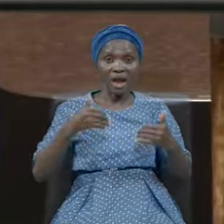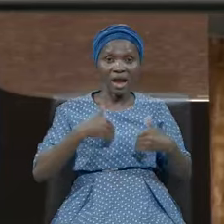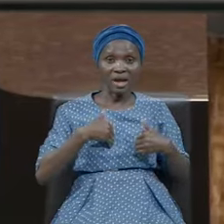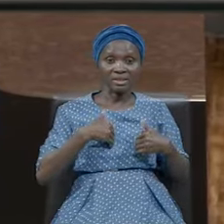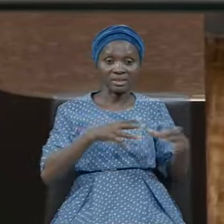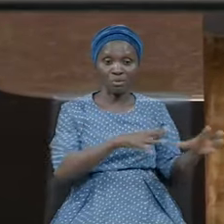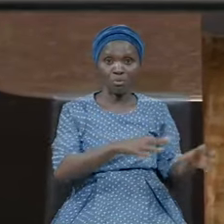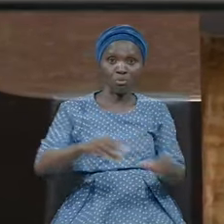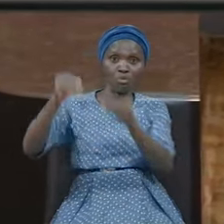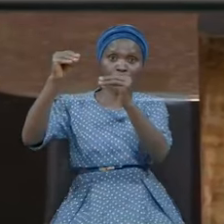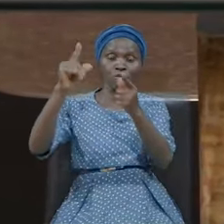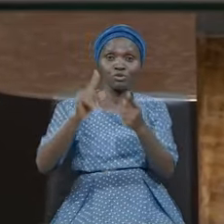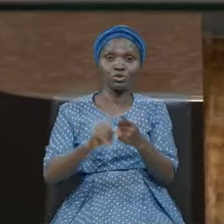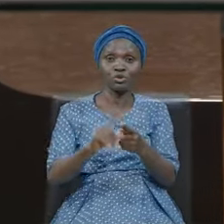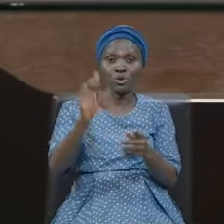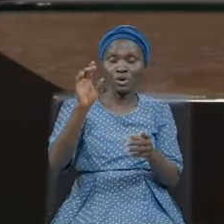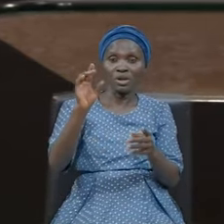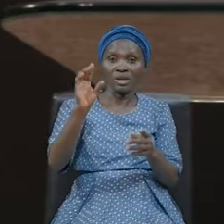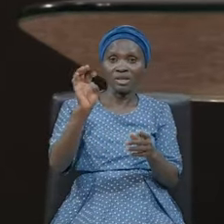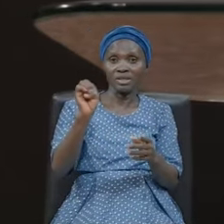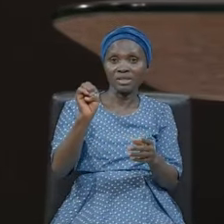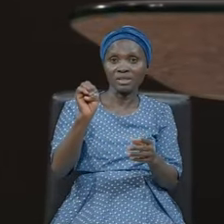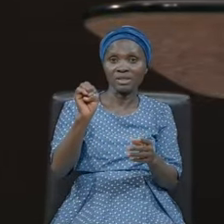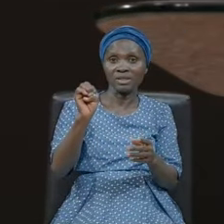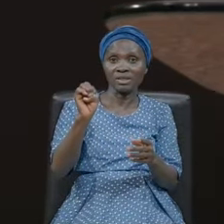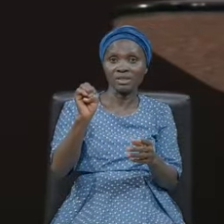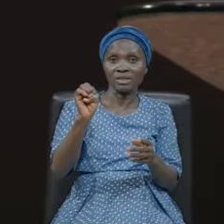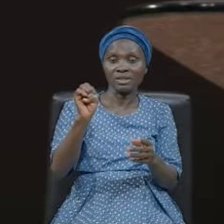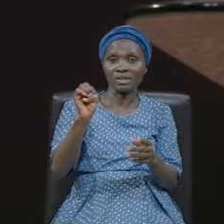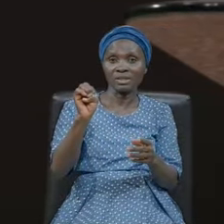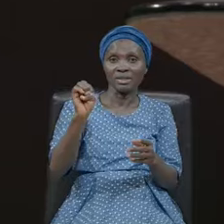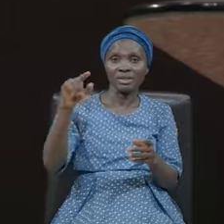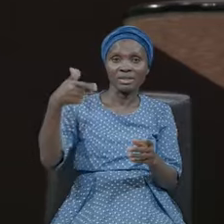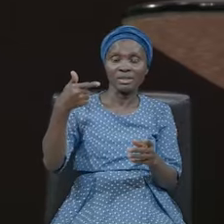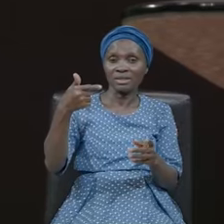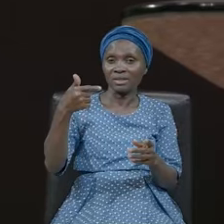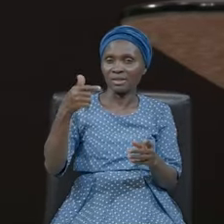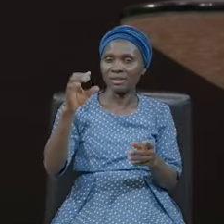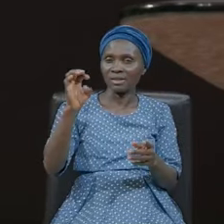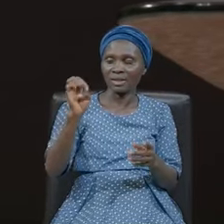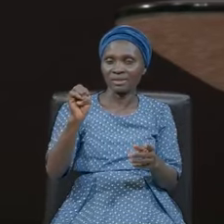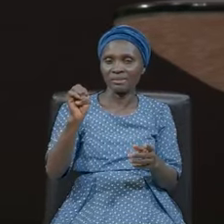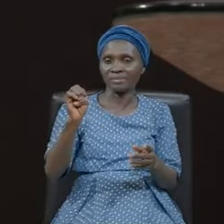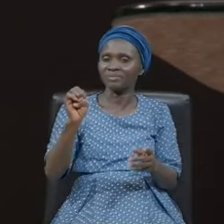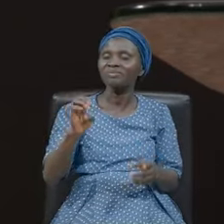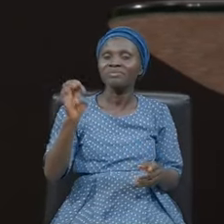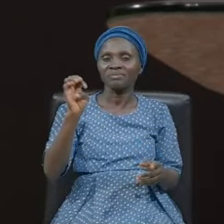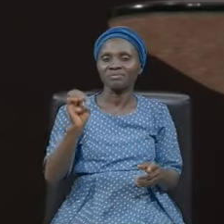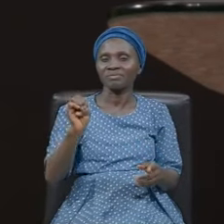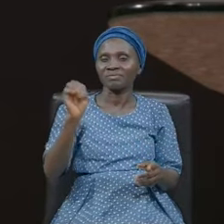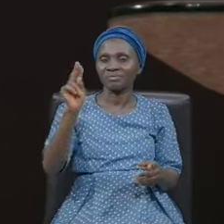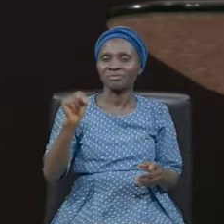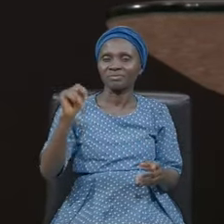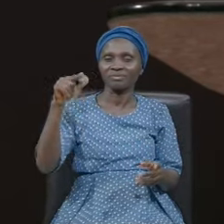a immigré. Il a quitté le pays pour être aux États, pour être au Royaume-Uni. Vous n'avez pas compris. Et ce sont